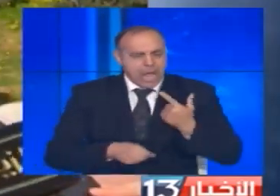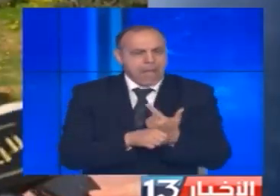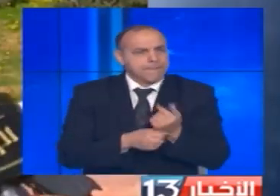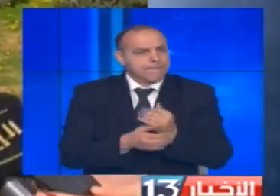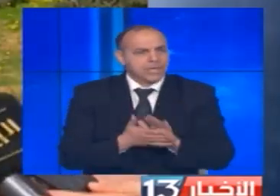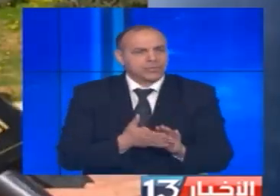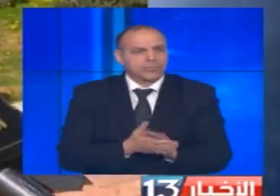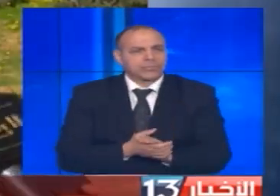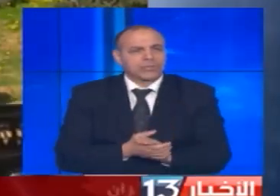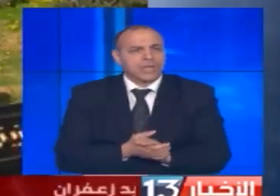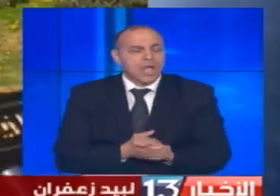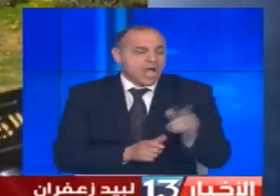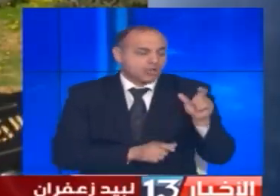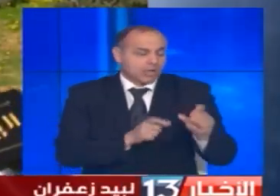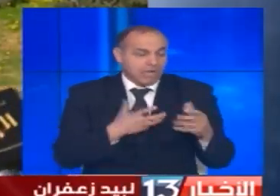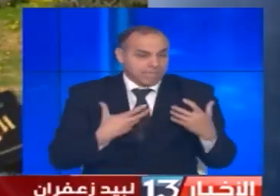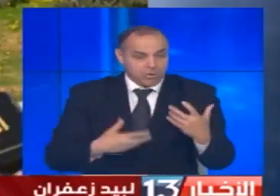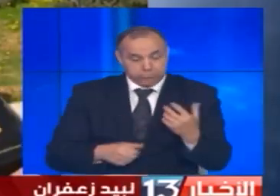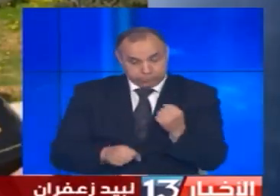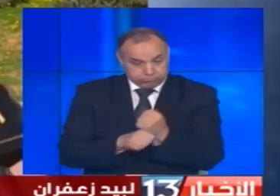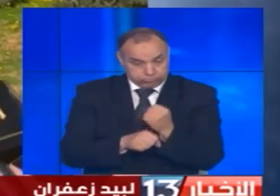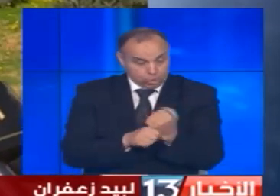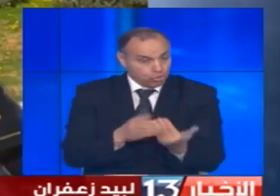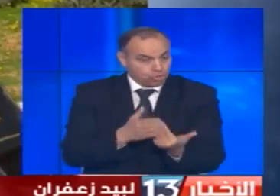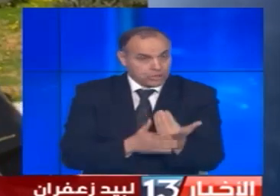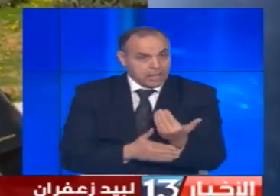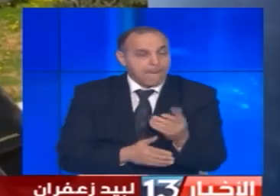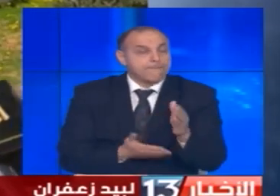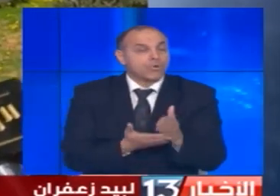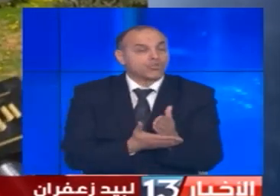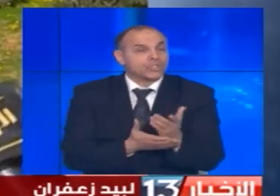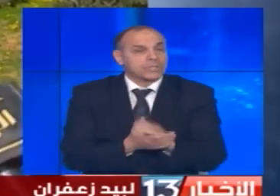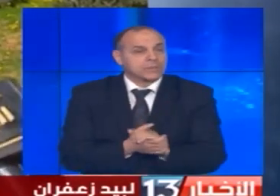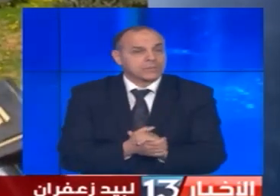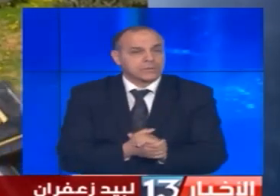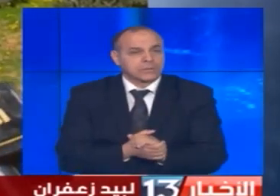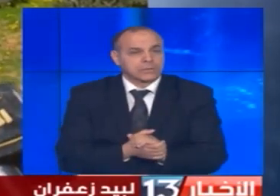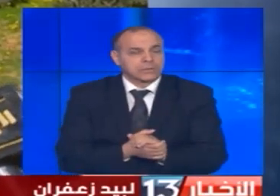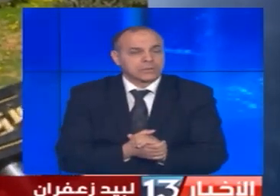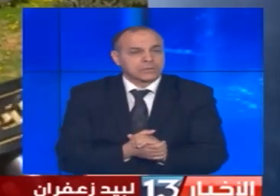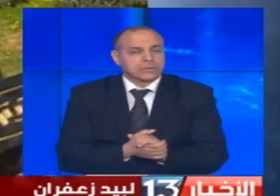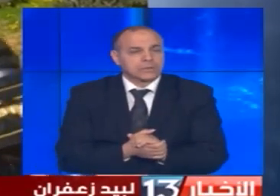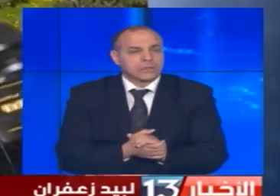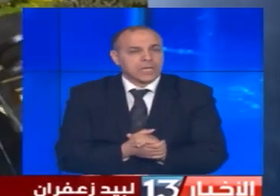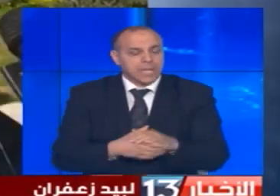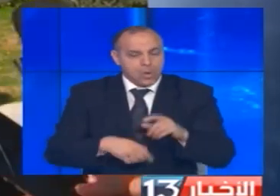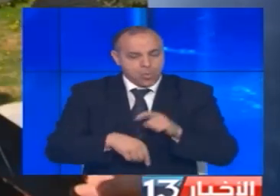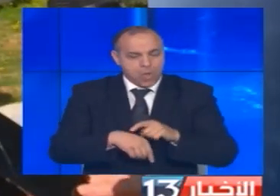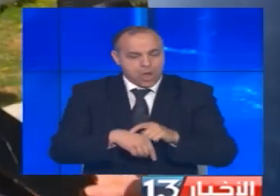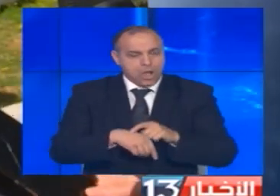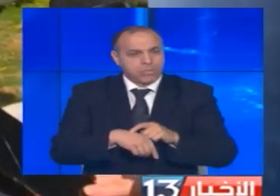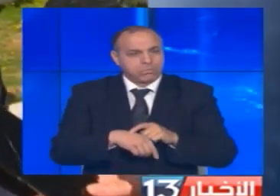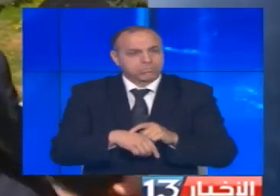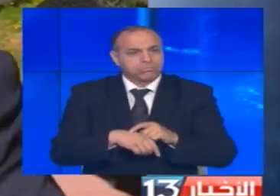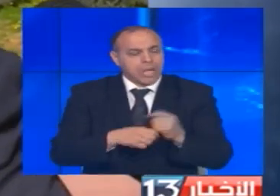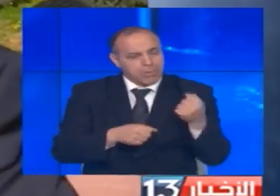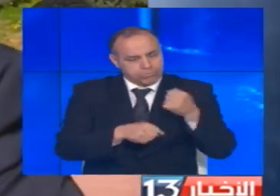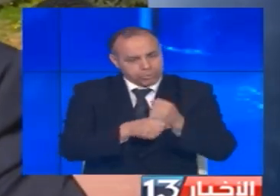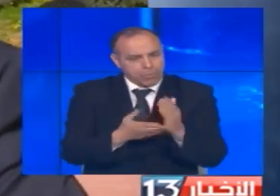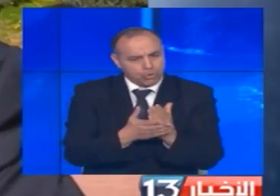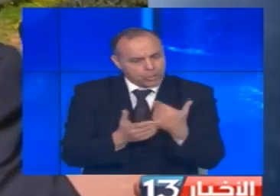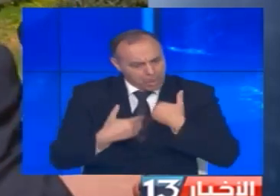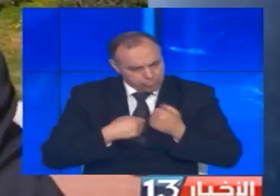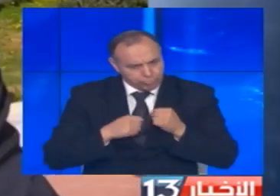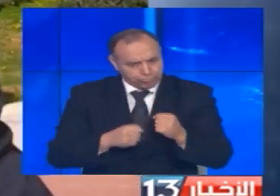الإحاطة بالمستثمرين هذوما الجدد، الإحاطة في من كل النواحي حتى الوقت الكرياسيون دو لونتربريز نتاعهم